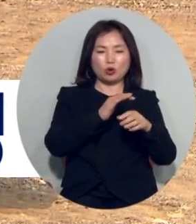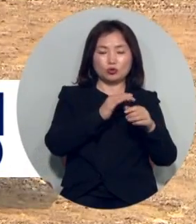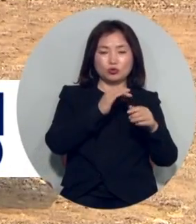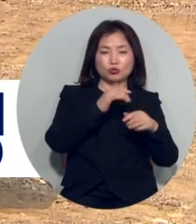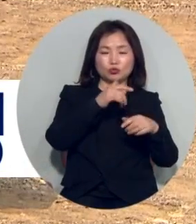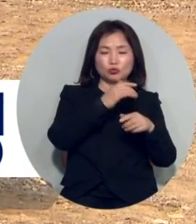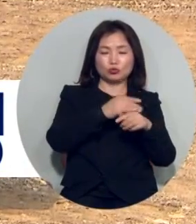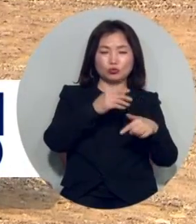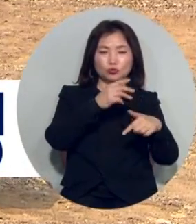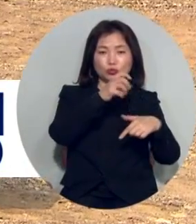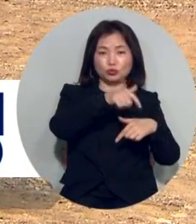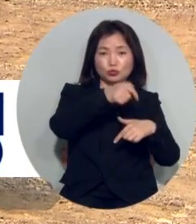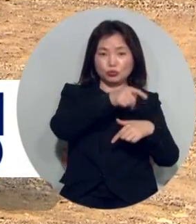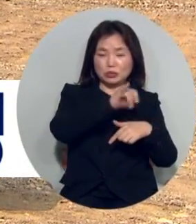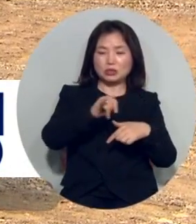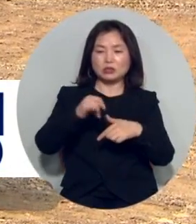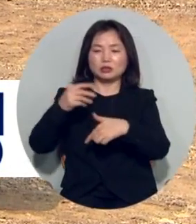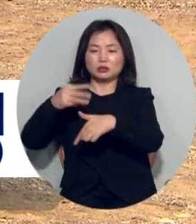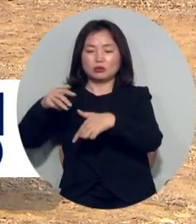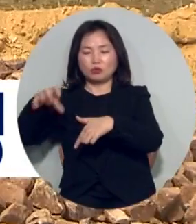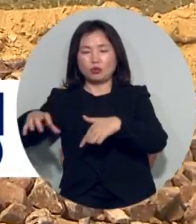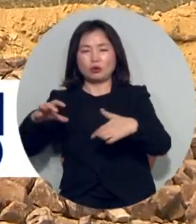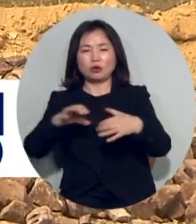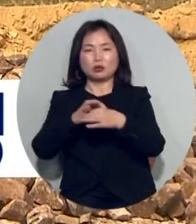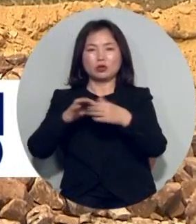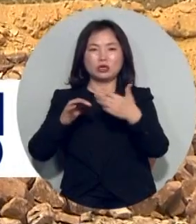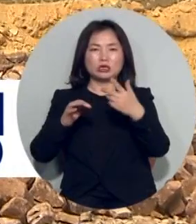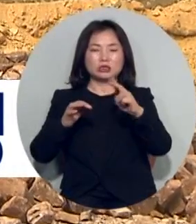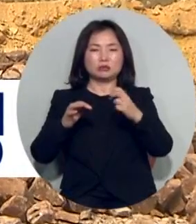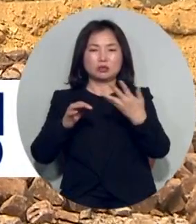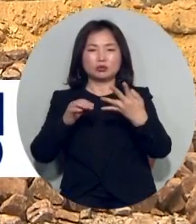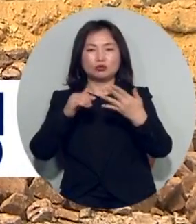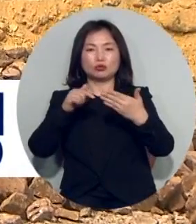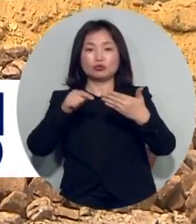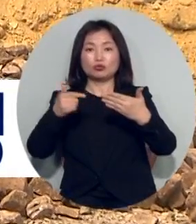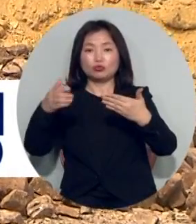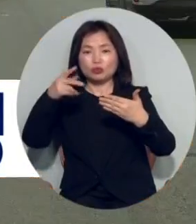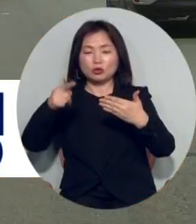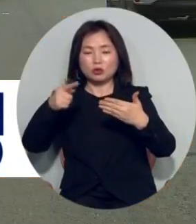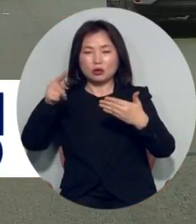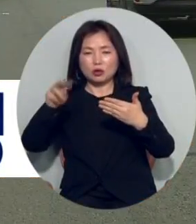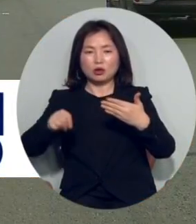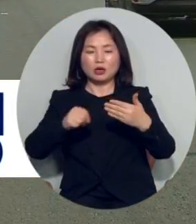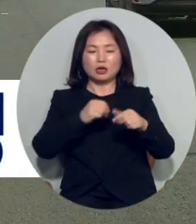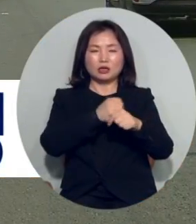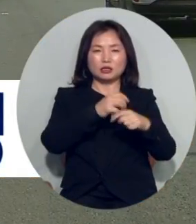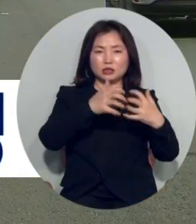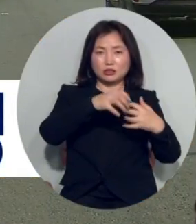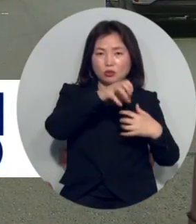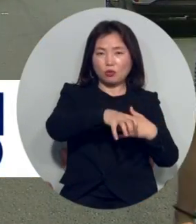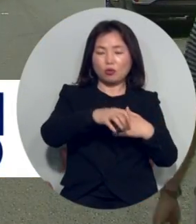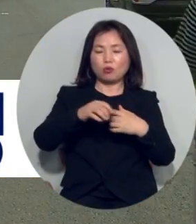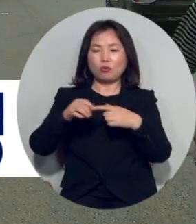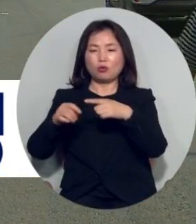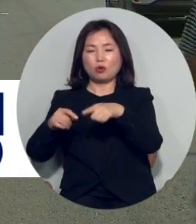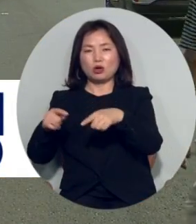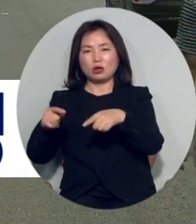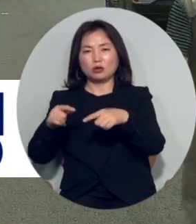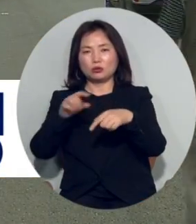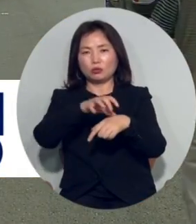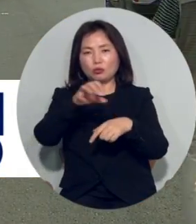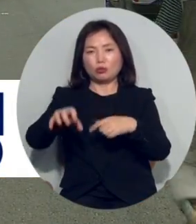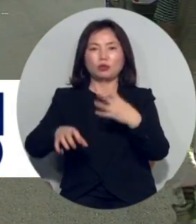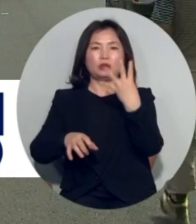군 2분기 점거한 고속도로 24.9 km 포항 기계와 시 낭만 고속도로 22.8 km 등